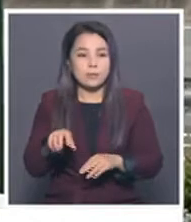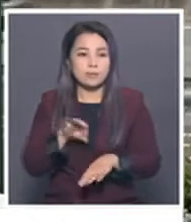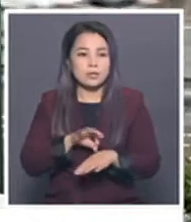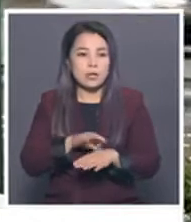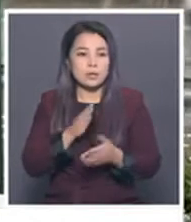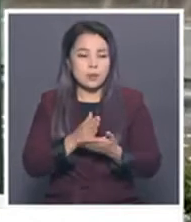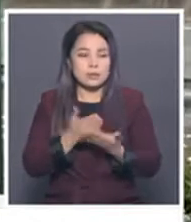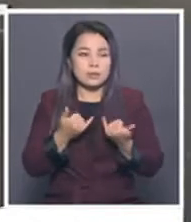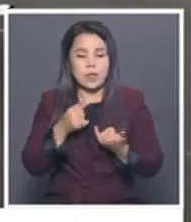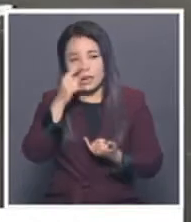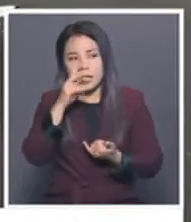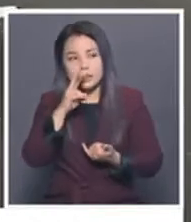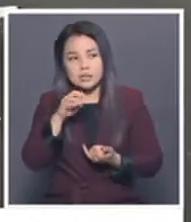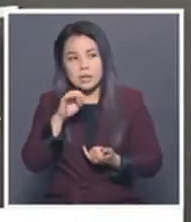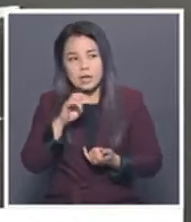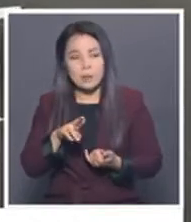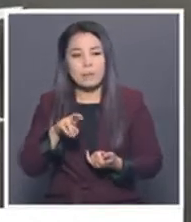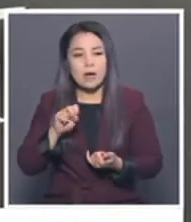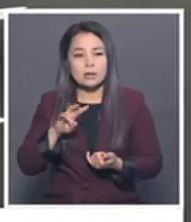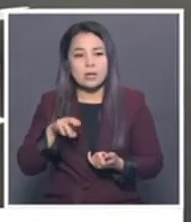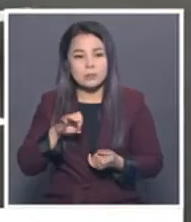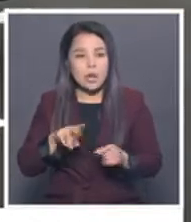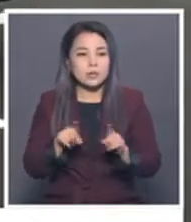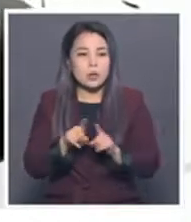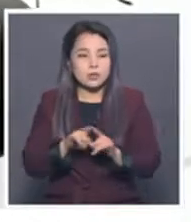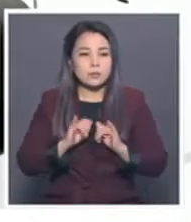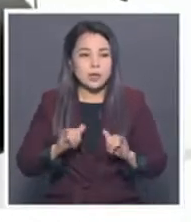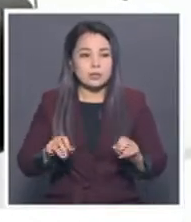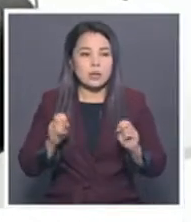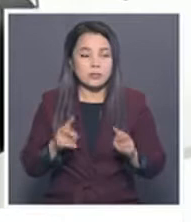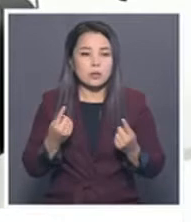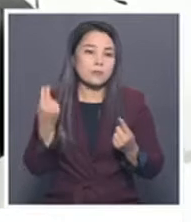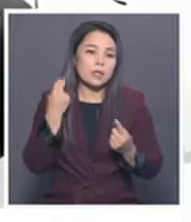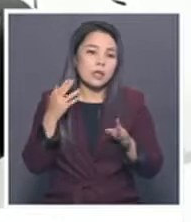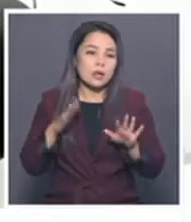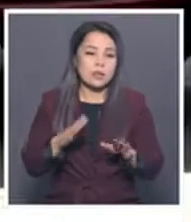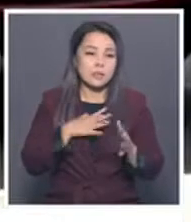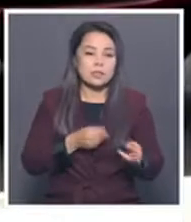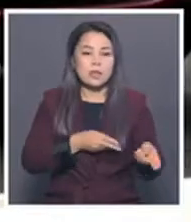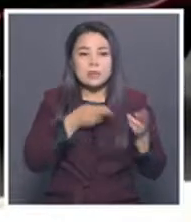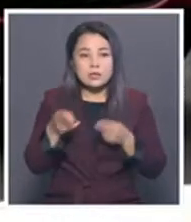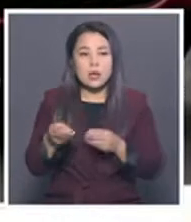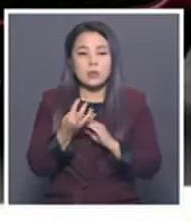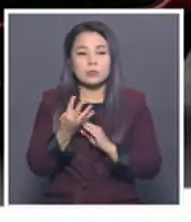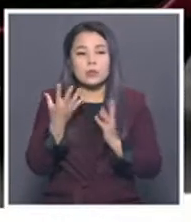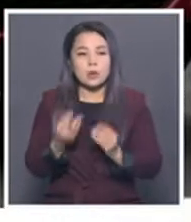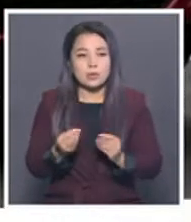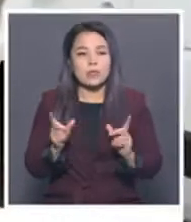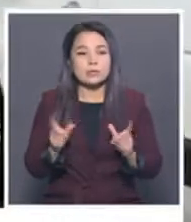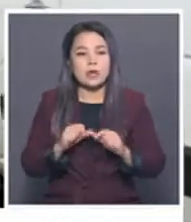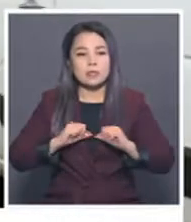Еуропаның Франциясында, Нидерландыда, Мальтада да пандемия қайта күшейді. Сондықтан Ұлыбритания бұл мемлекеттерден келгендерді 14 күнгі